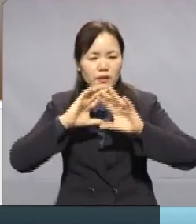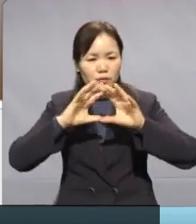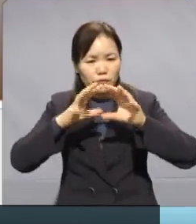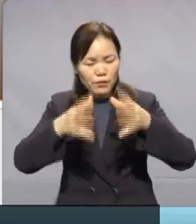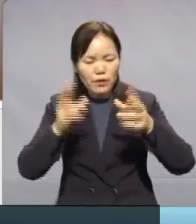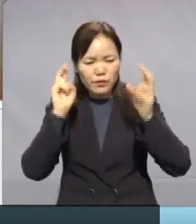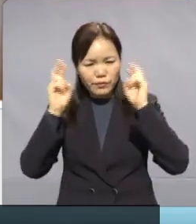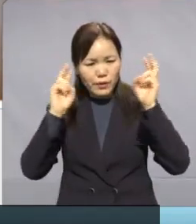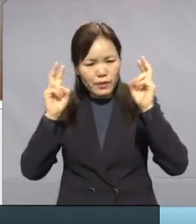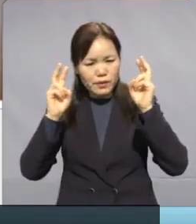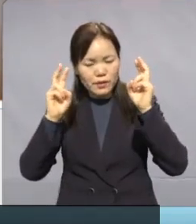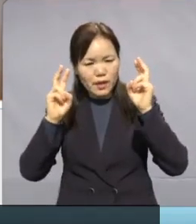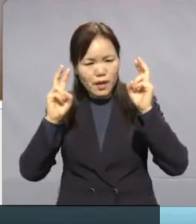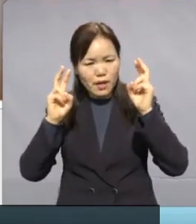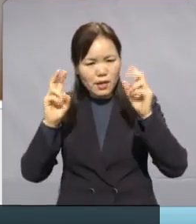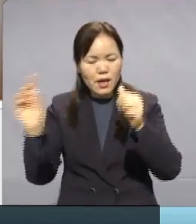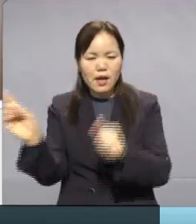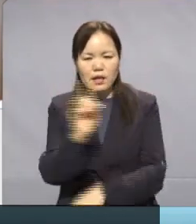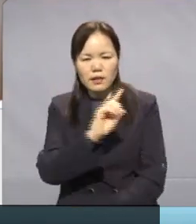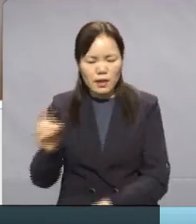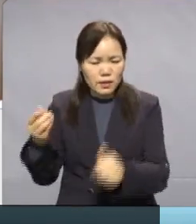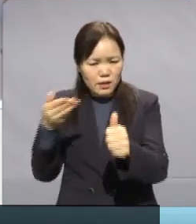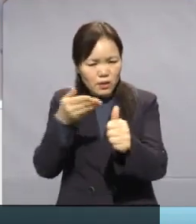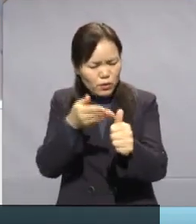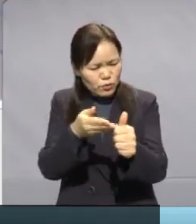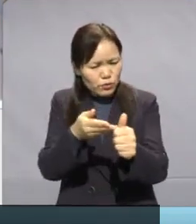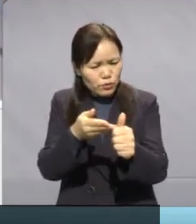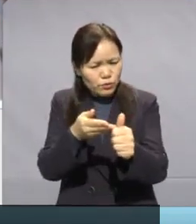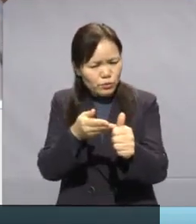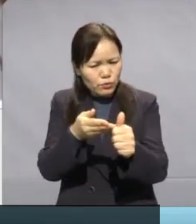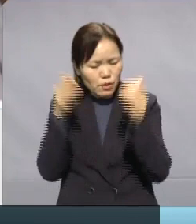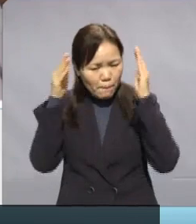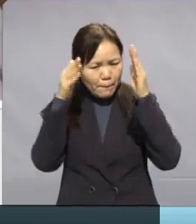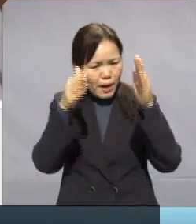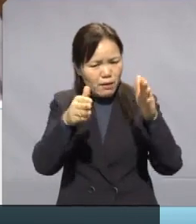그런 기업에 데이터를 제공하는 부분들로 간다 그러면